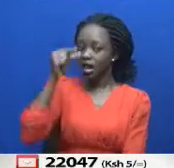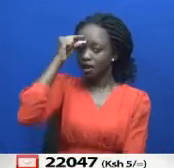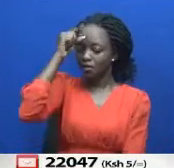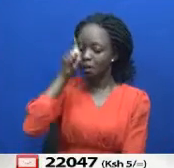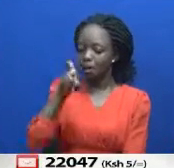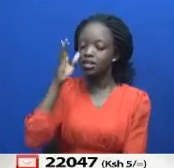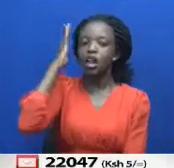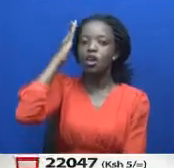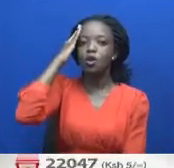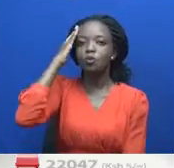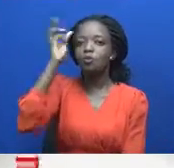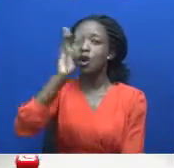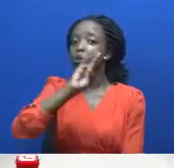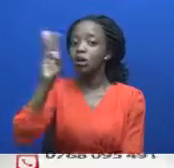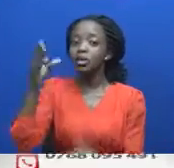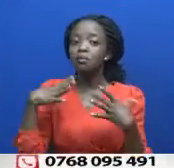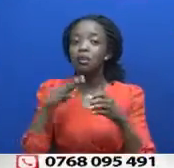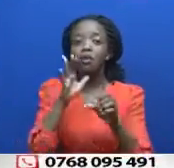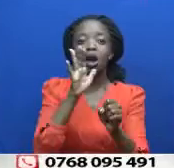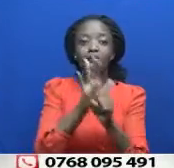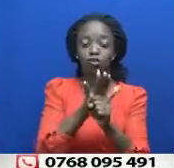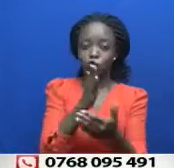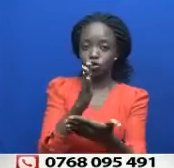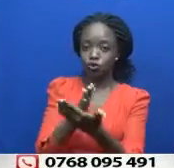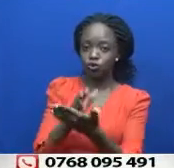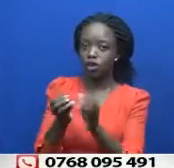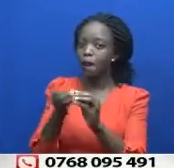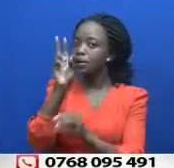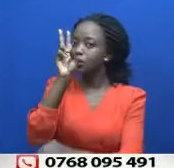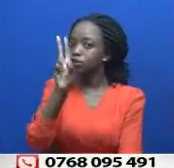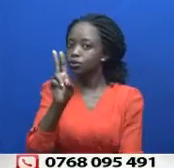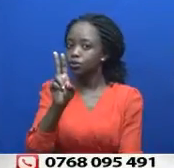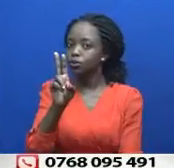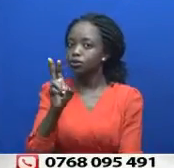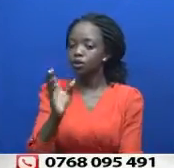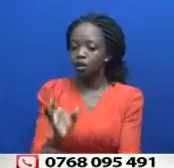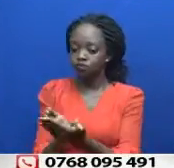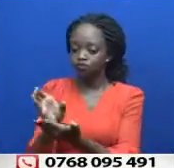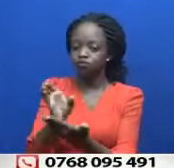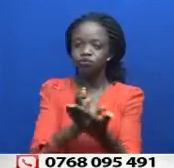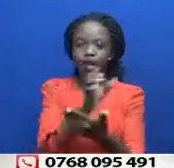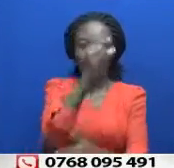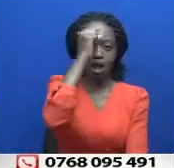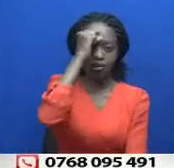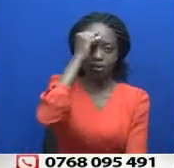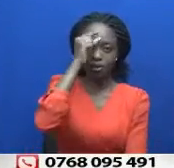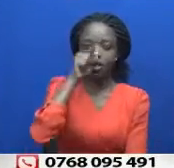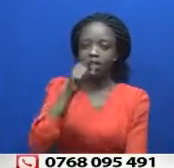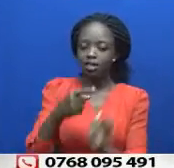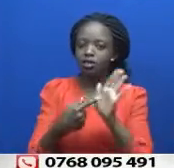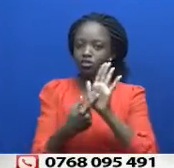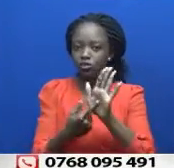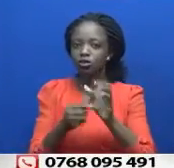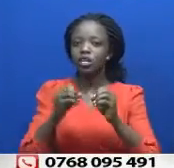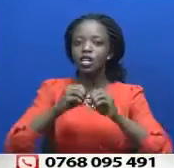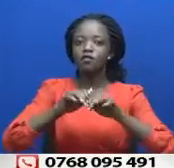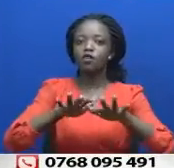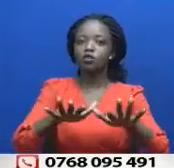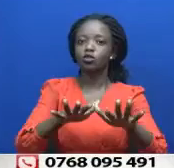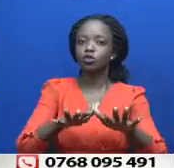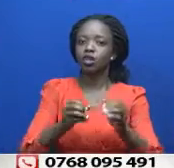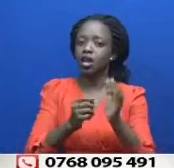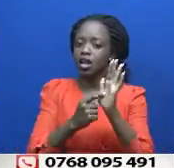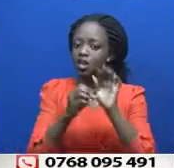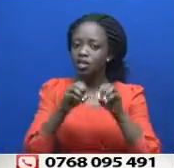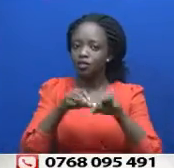ijue ya kwamba Western watu ni wengi, na 2 kama ni mkao wa serikali, that is the meaning of devolution. Devolution inamaanisha kwamba